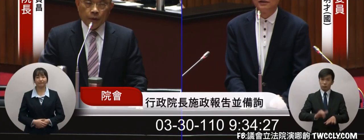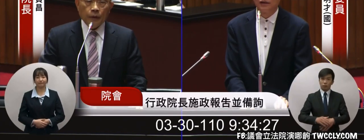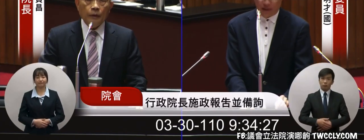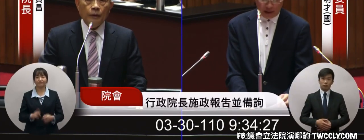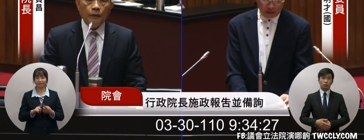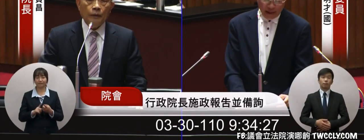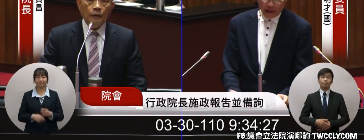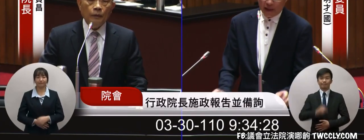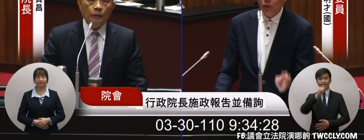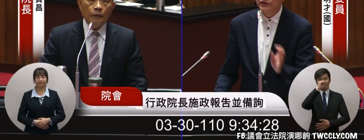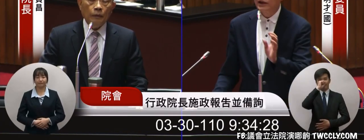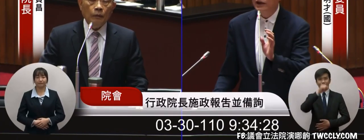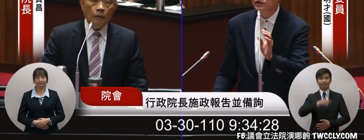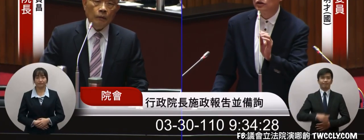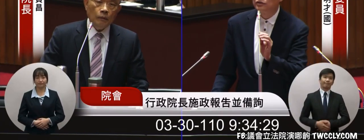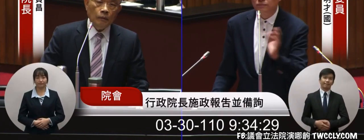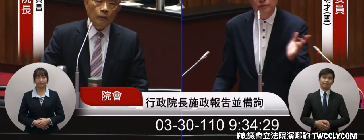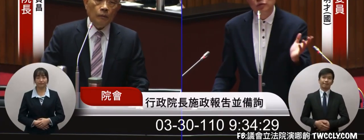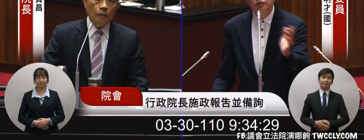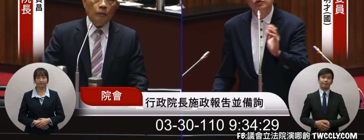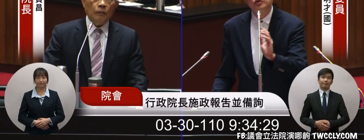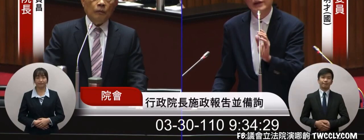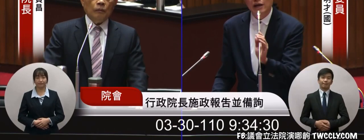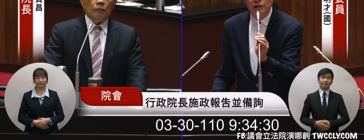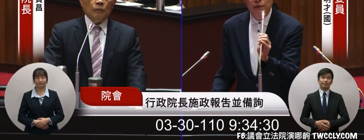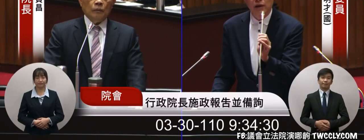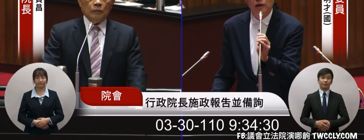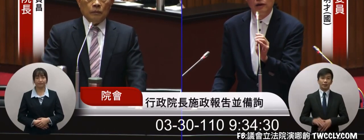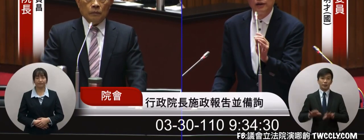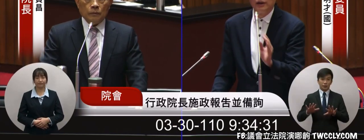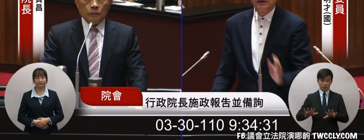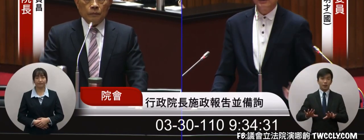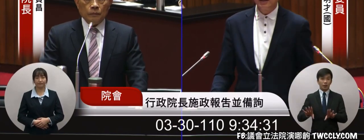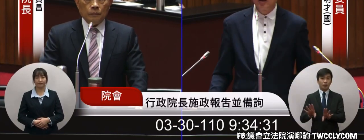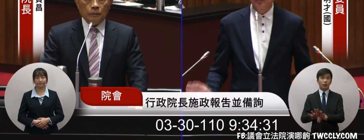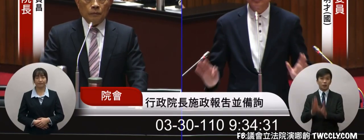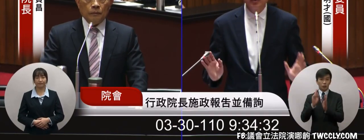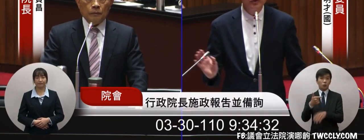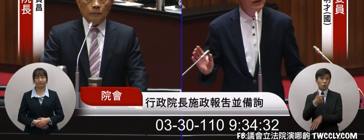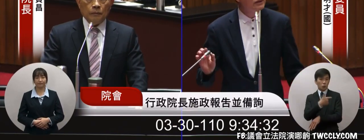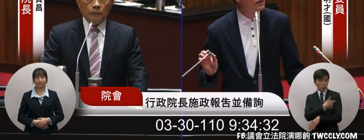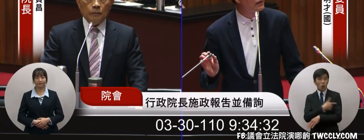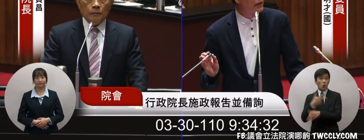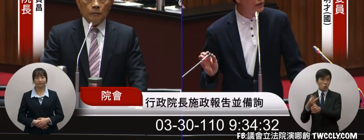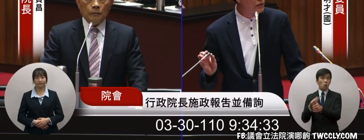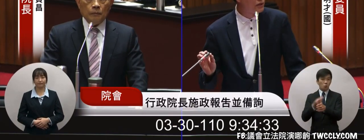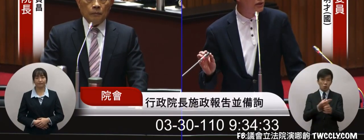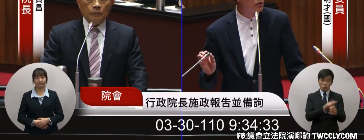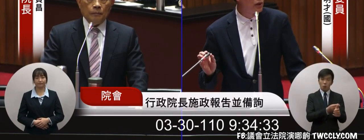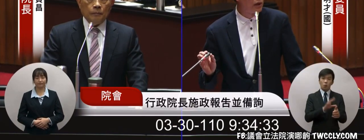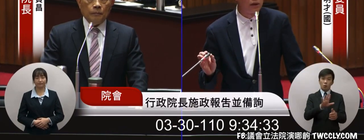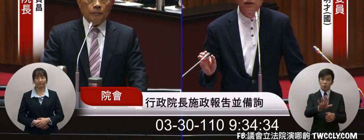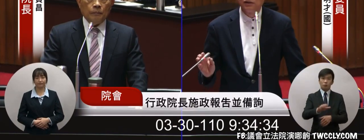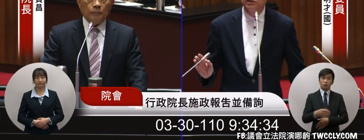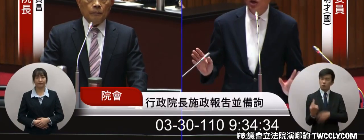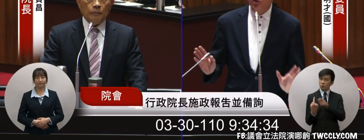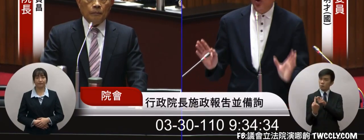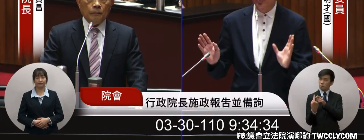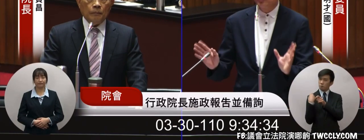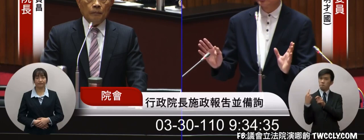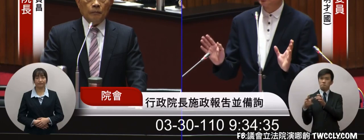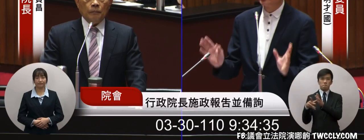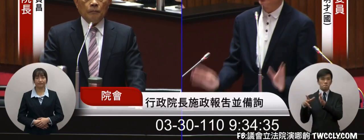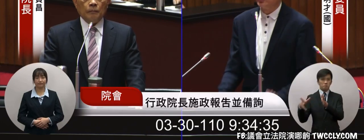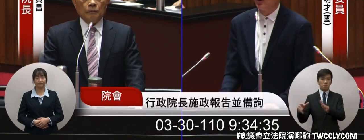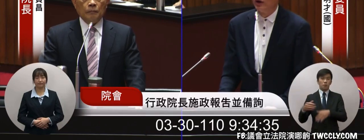齁對好那我們現在開始都陸陸續續去打疫苗齁看到去年一整年的這個情況喔交